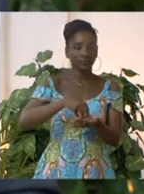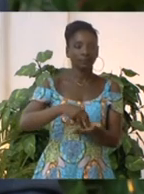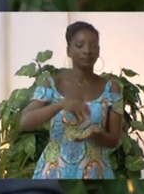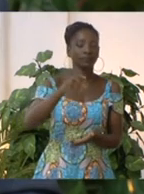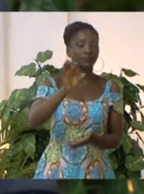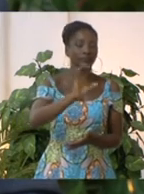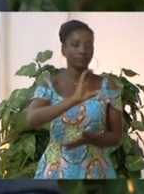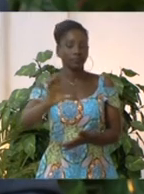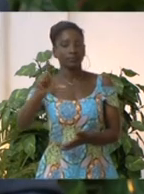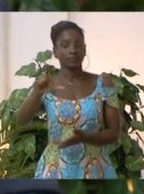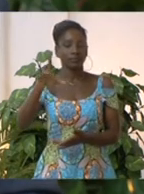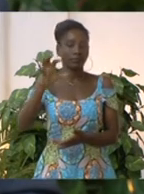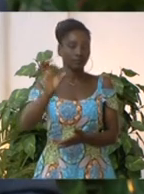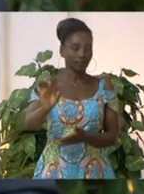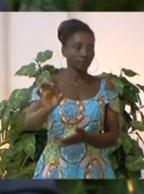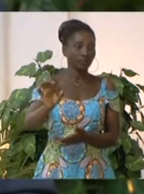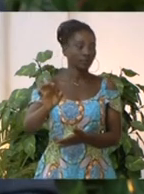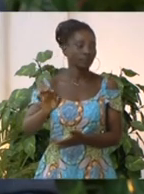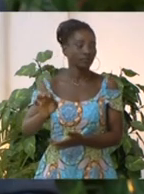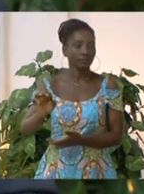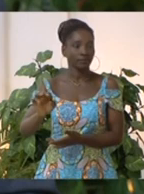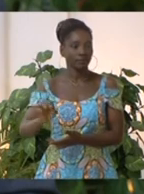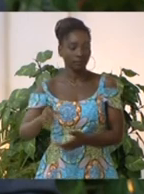Personnel d'astreinte, 83.